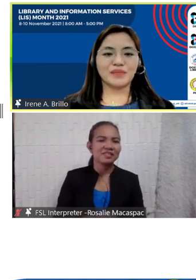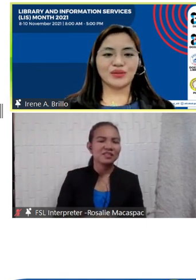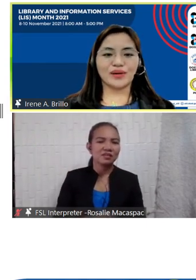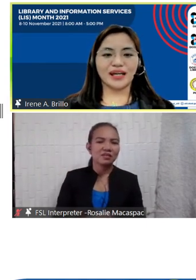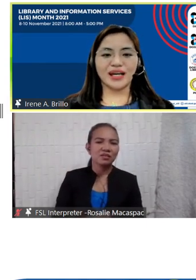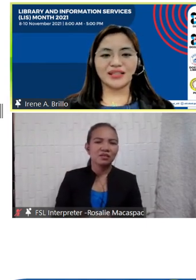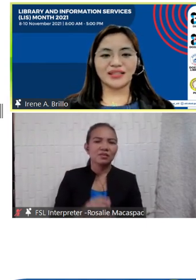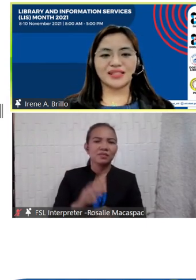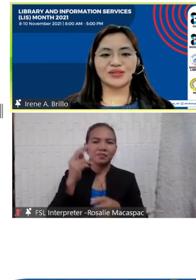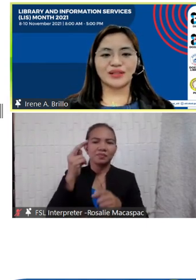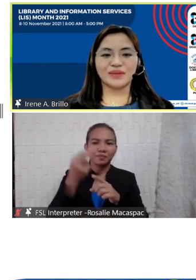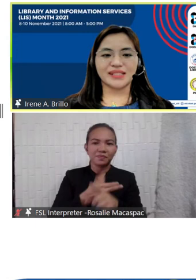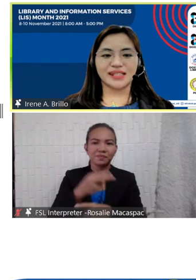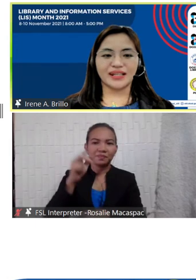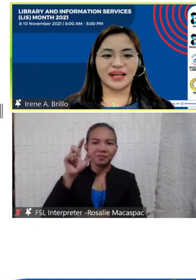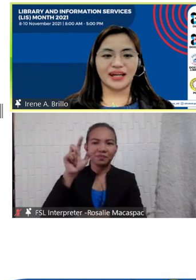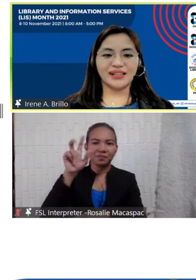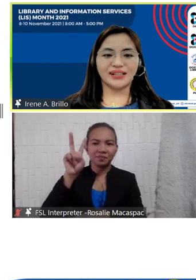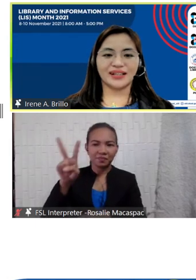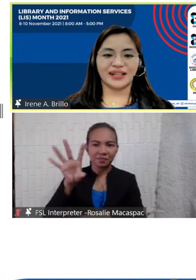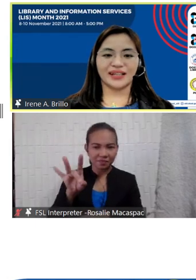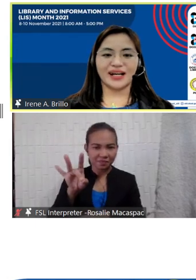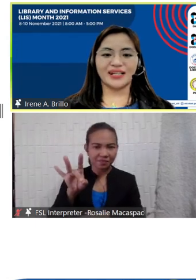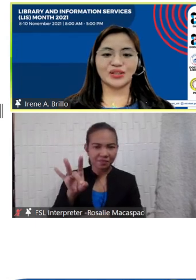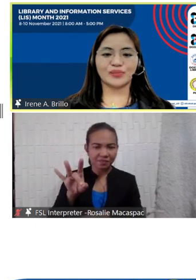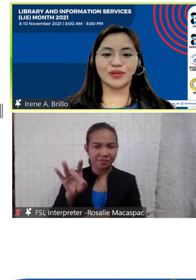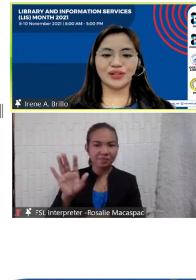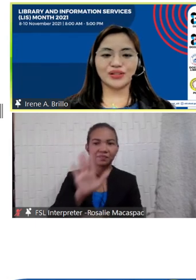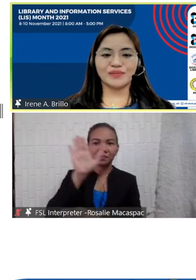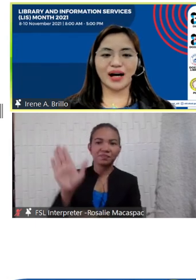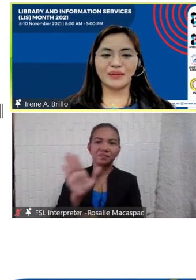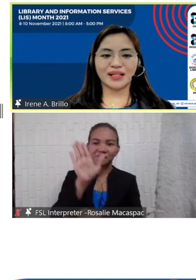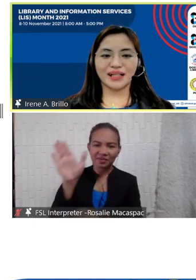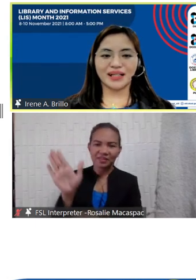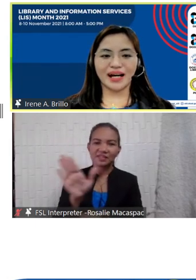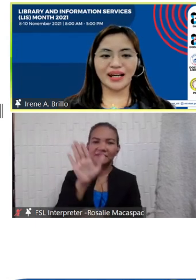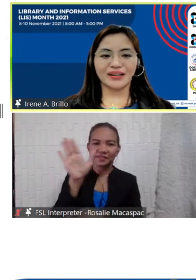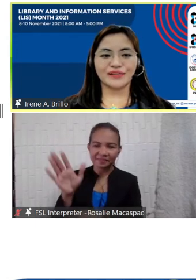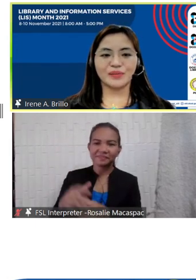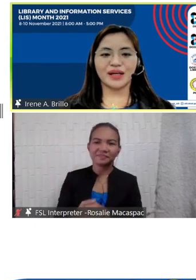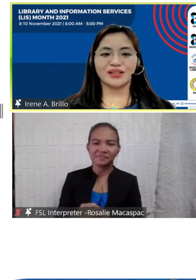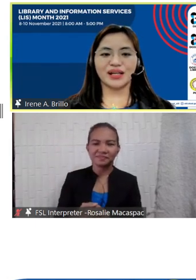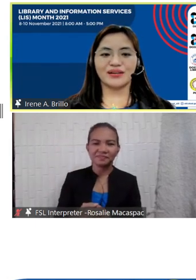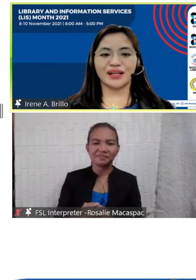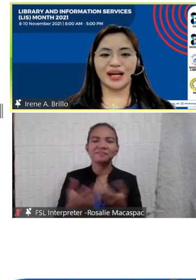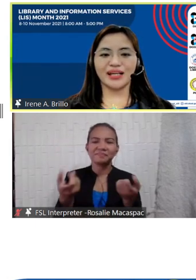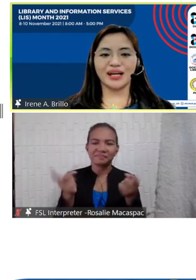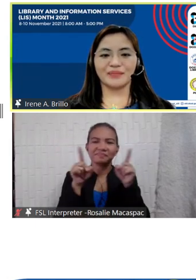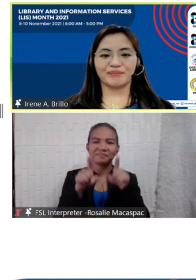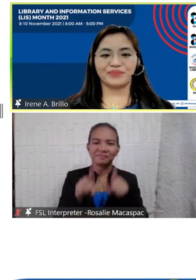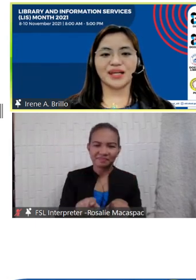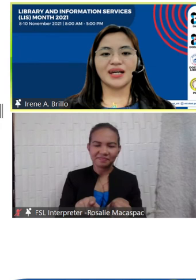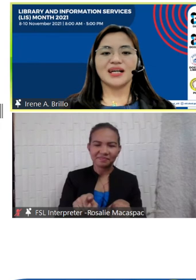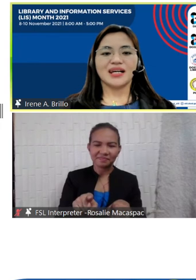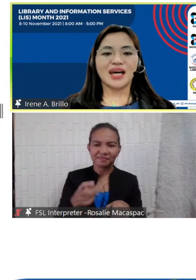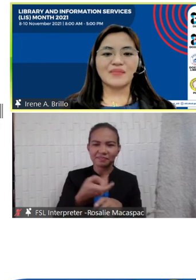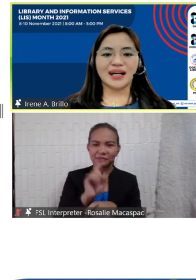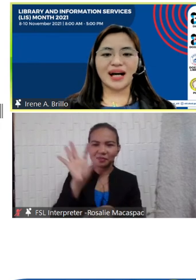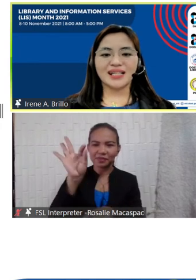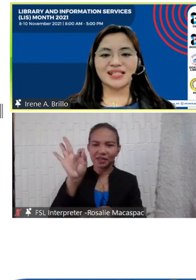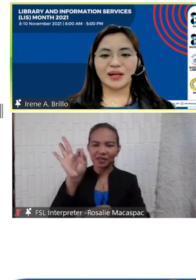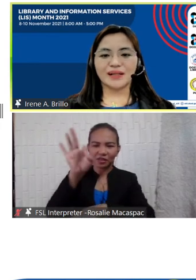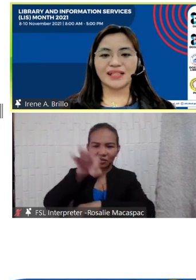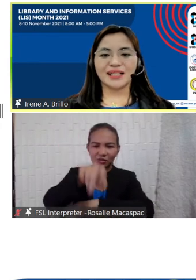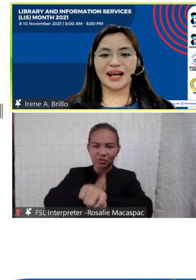By November 28, this will be Sunday. Ayan, ito po yung mga mangyayari from 9 to 11 a.m.